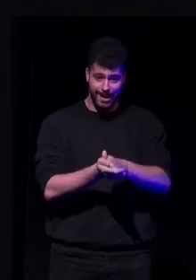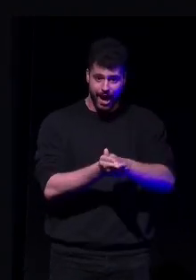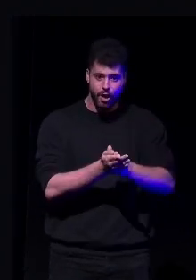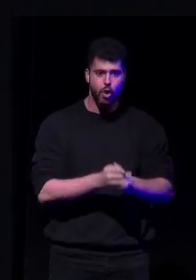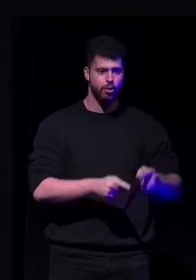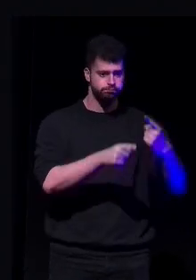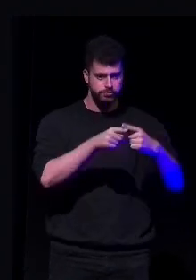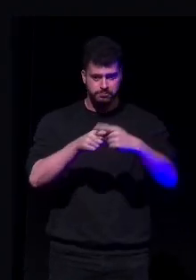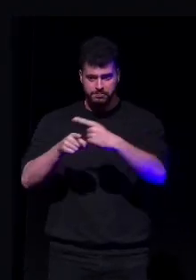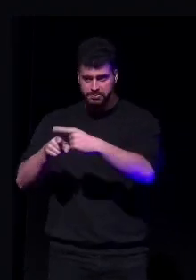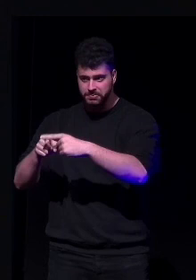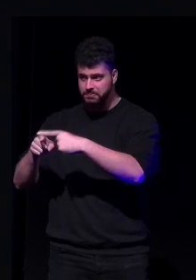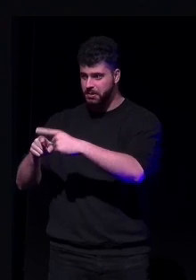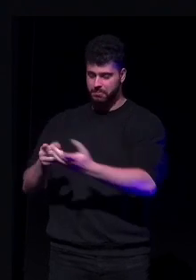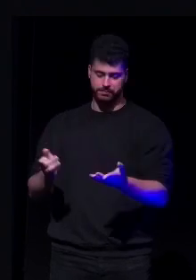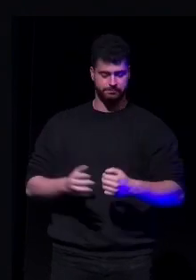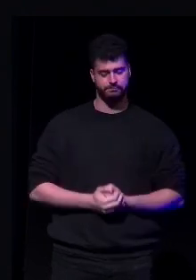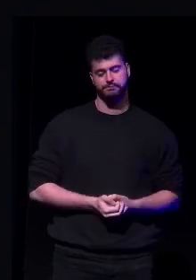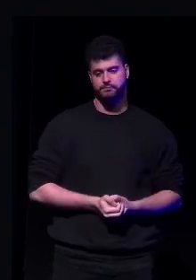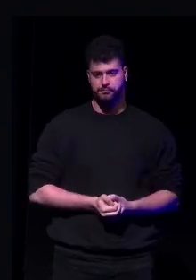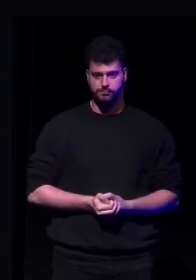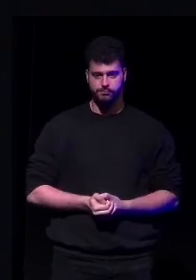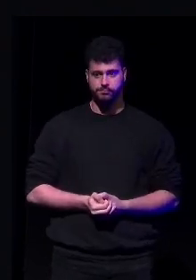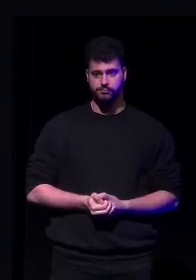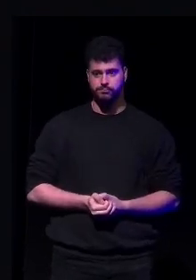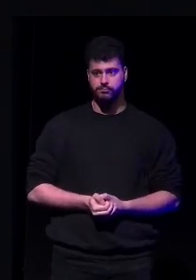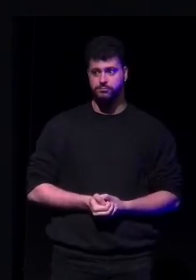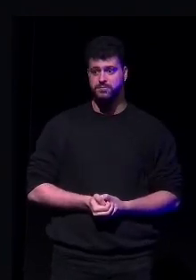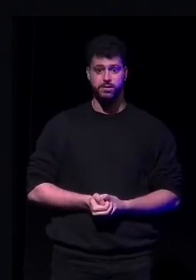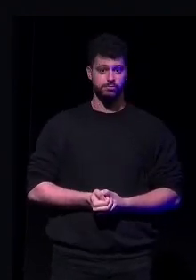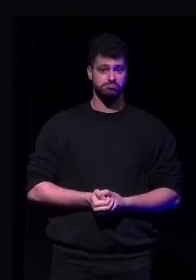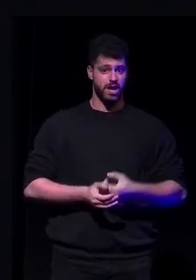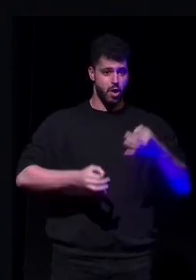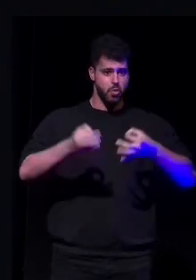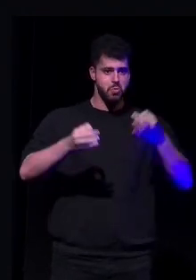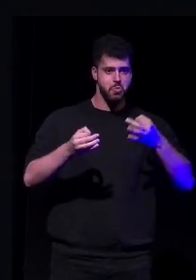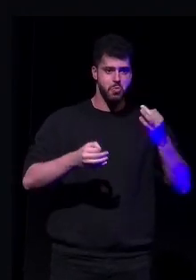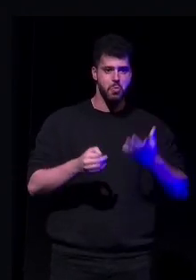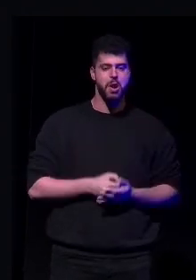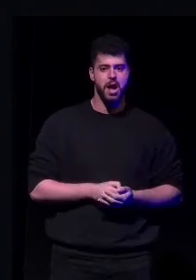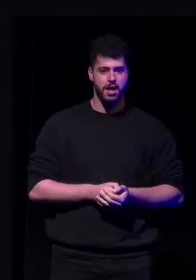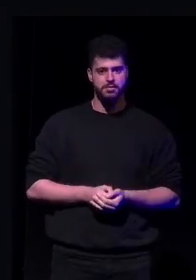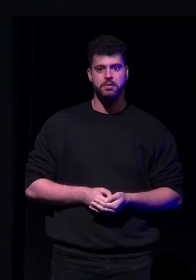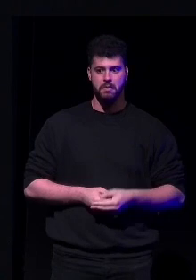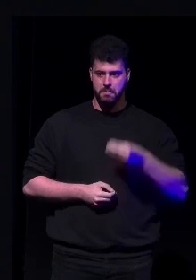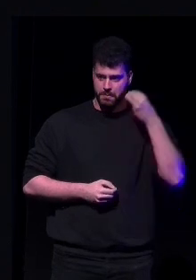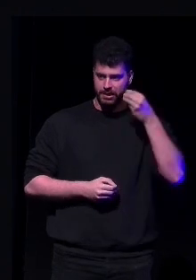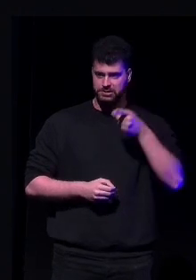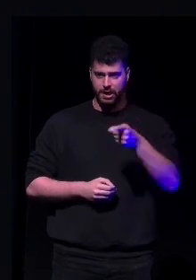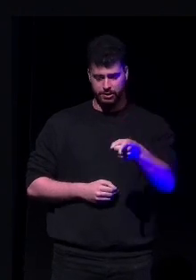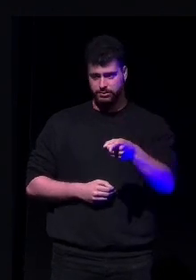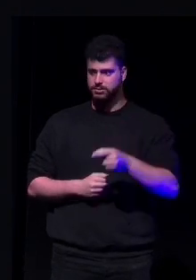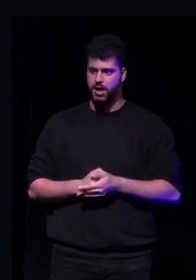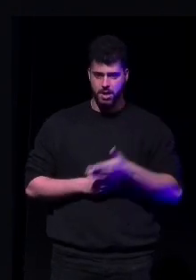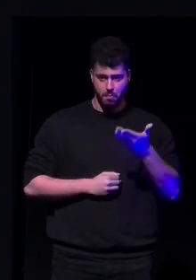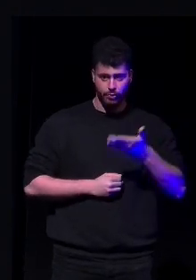Tageblatt, el Westdeutsche Zeitung, entre d'altres. El jurat ha valorat molt satisfactòriament l'article que presenta una ruta